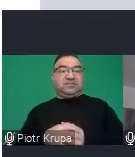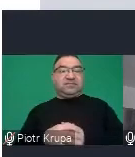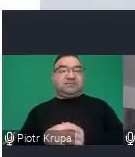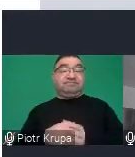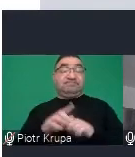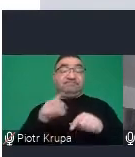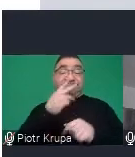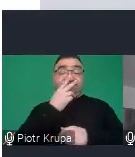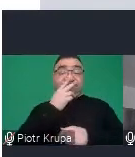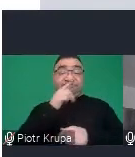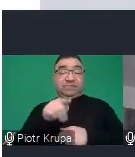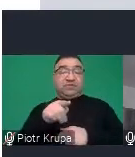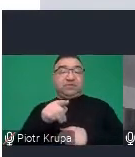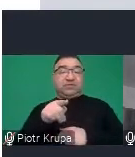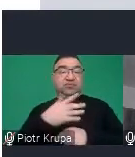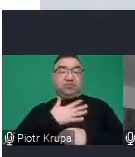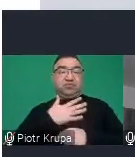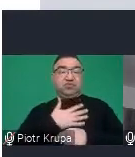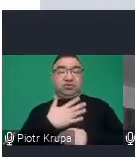z tym wykresem mniej więcej jesteśmy,